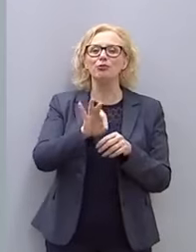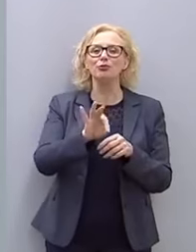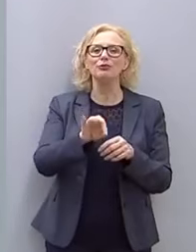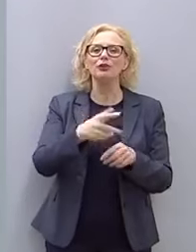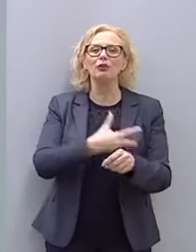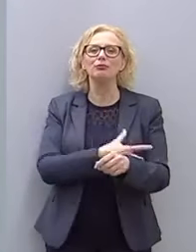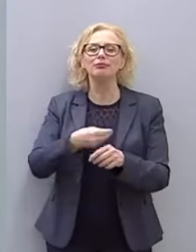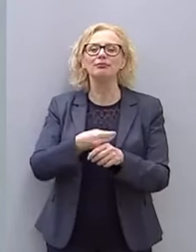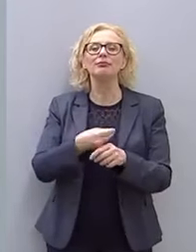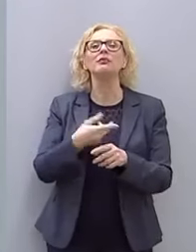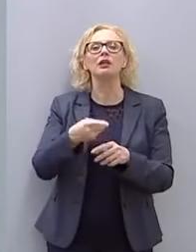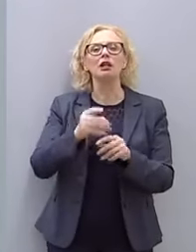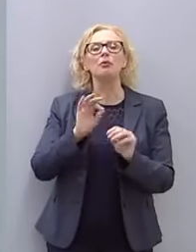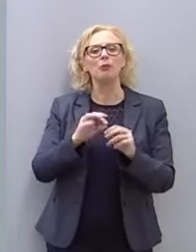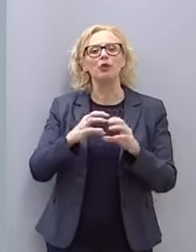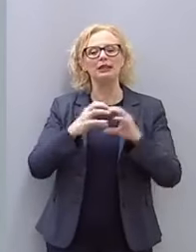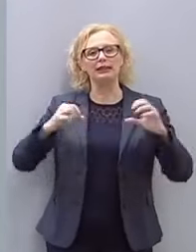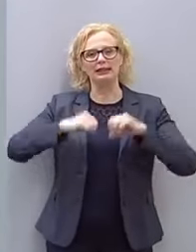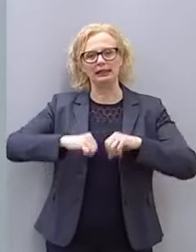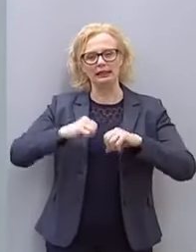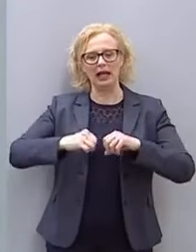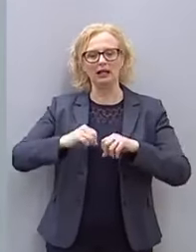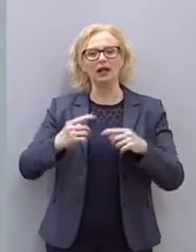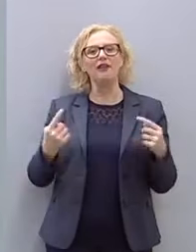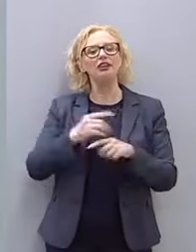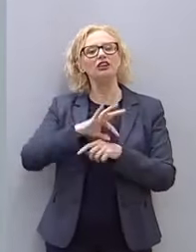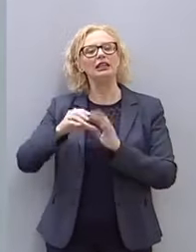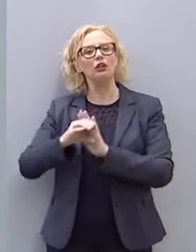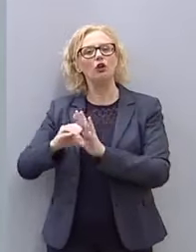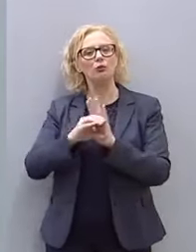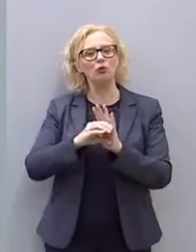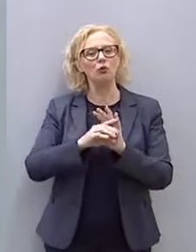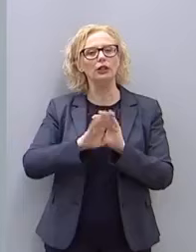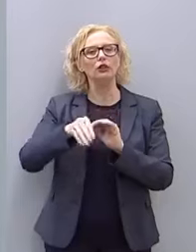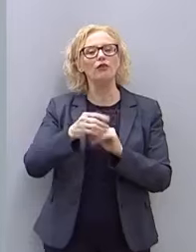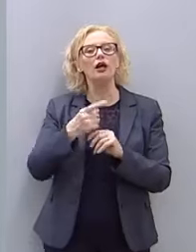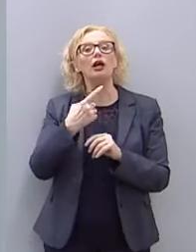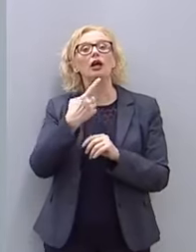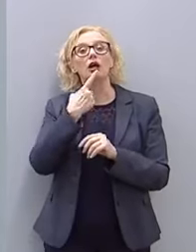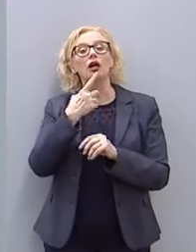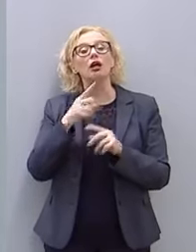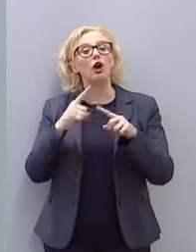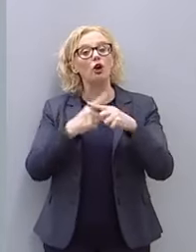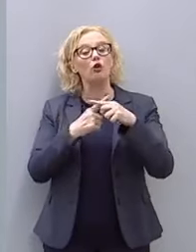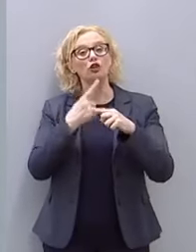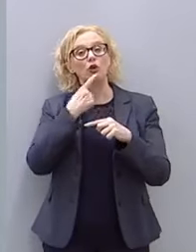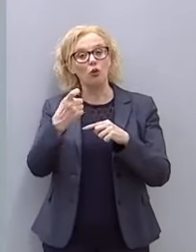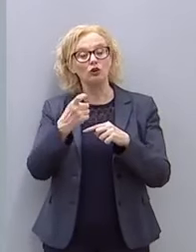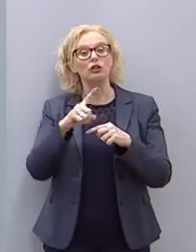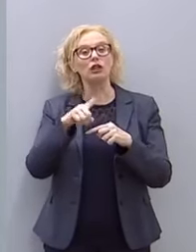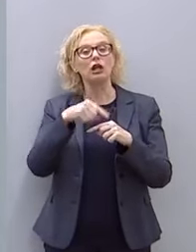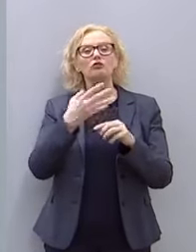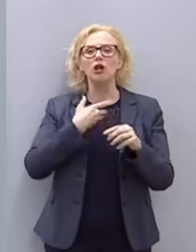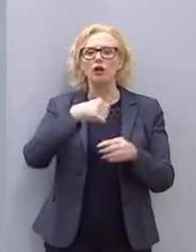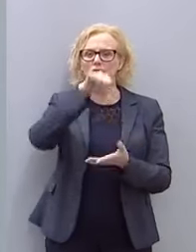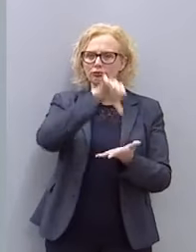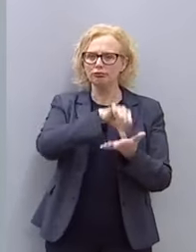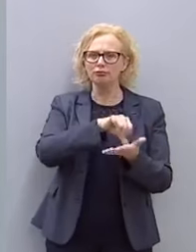per gli altri 45 comuni l'attività di prelievo verrà svolta dalla croce rossa allestendo dei punti di prelievo ad hoc